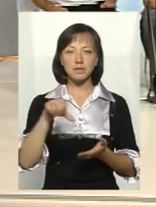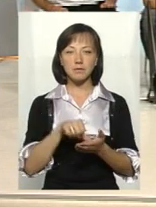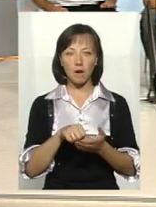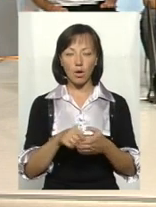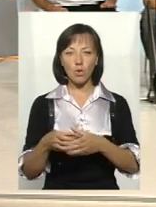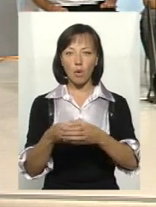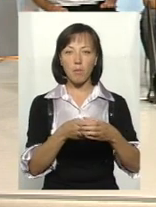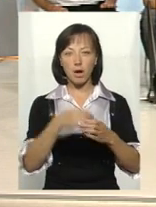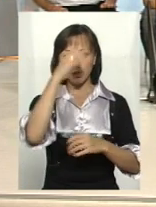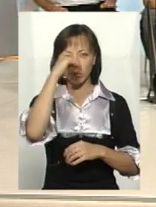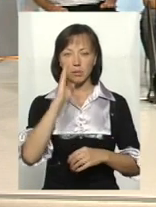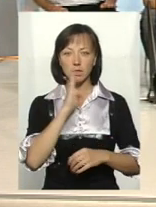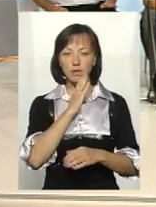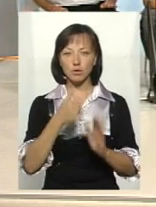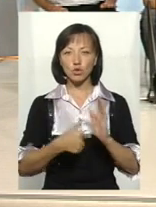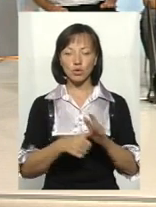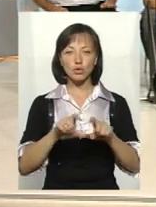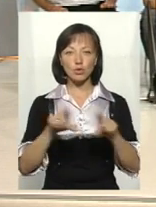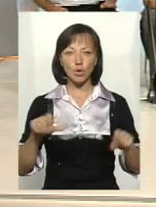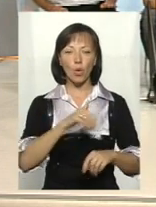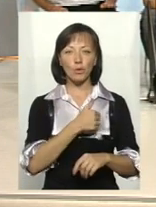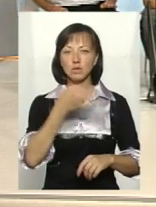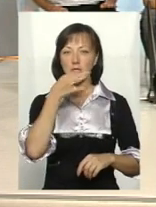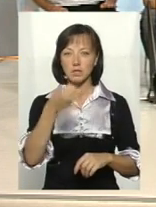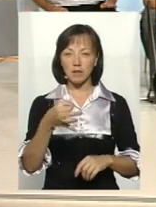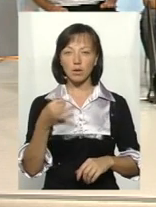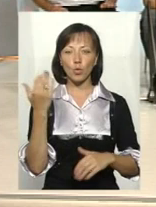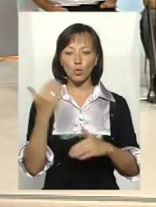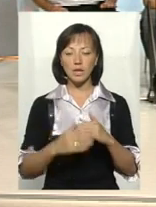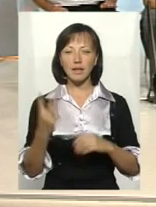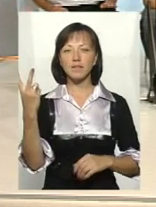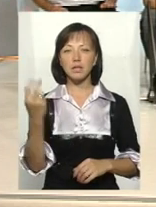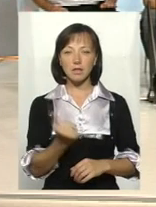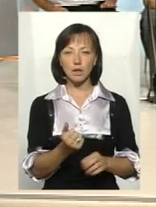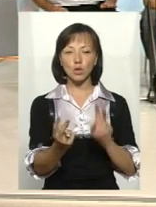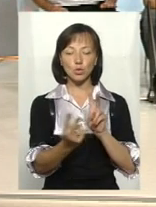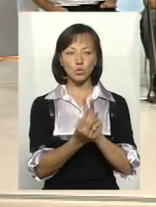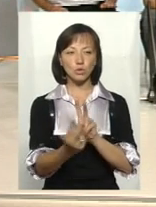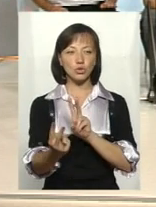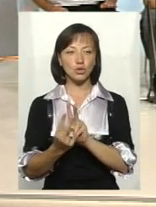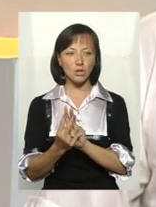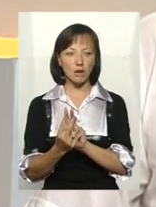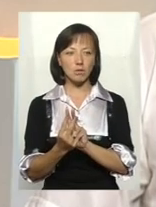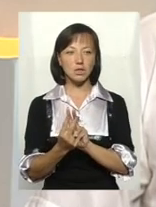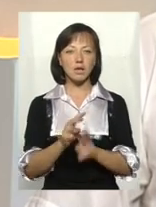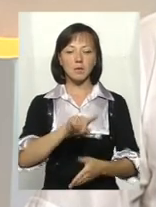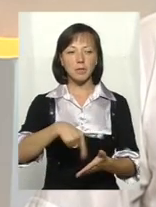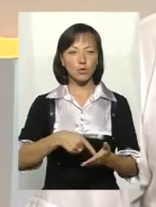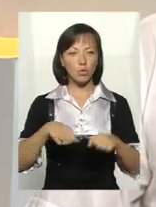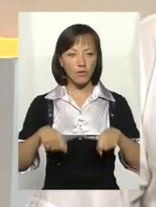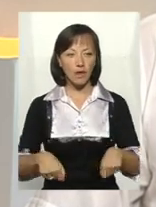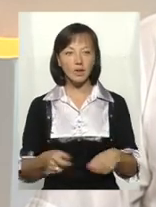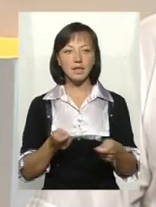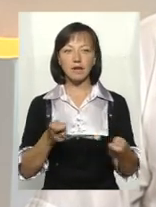школи і хочу зауважити, ми вже рівно 2 неділі зустрічаємося з міською владою,